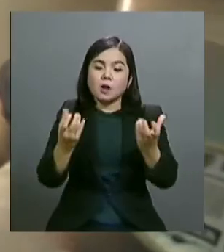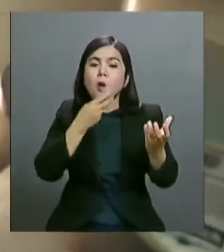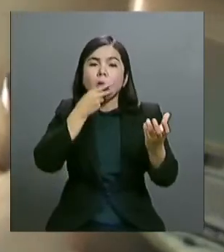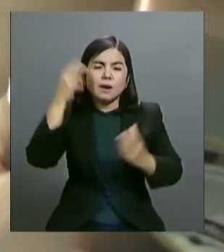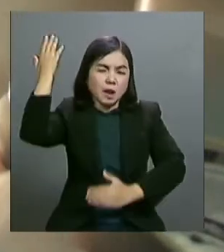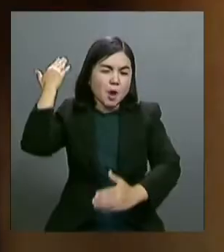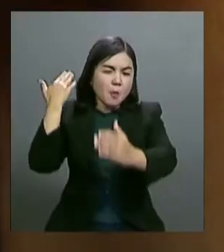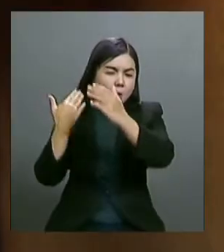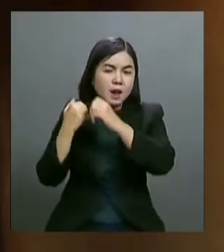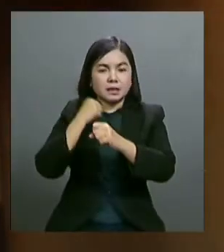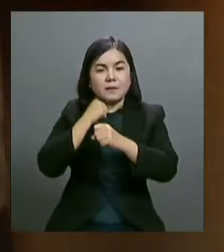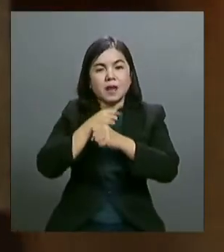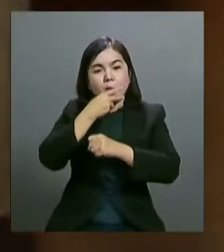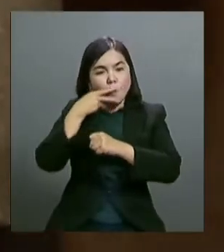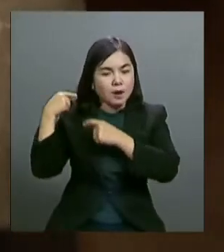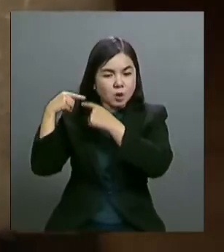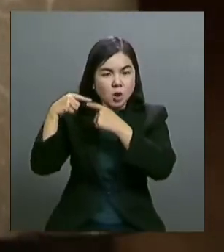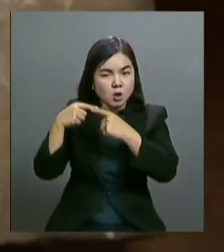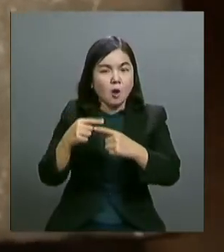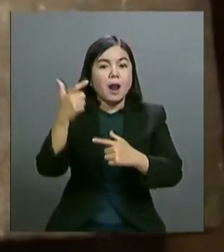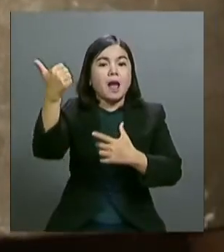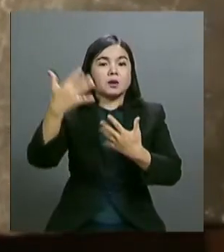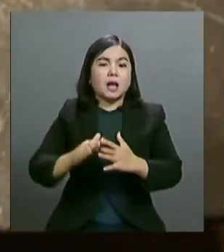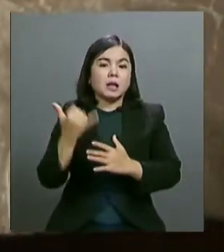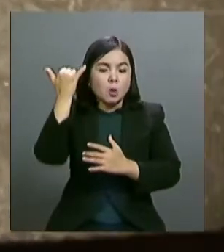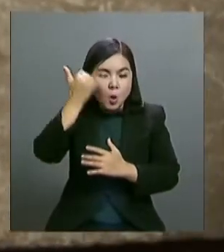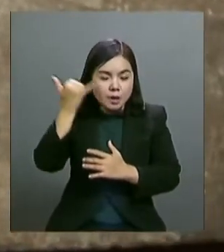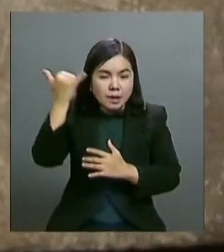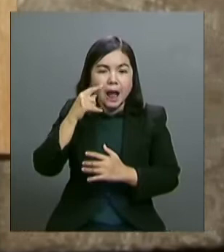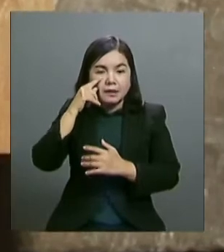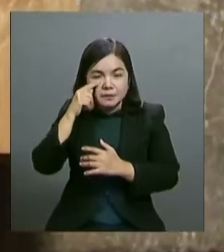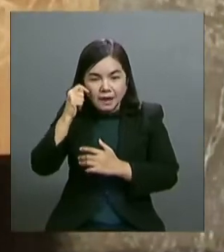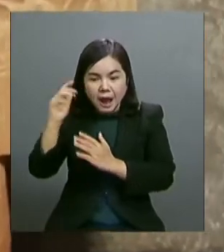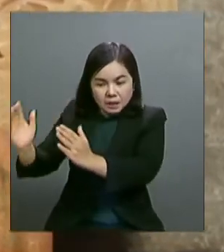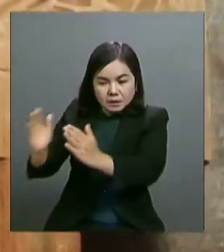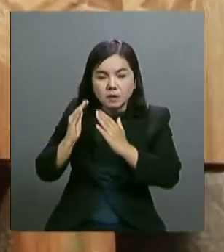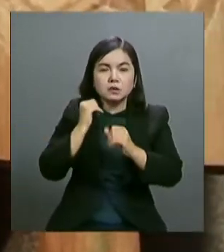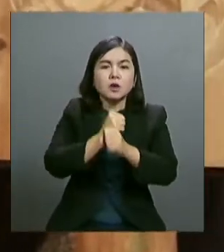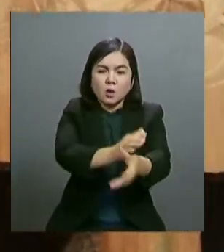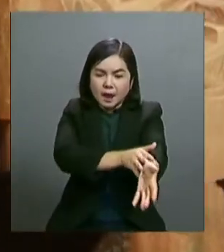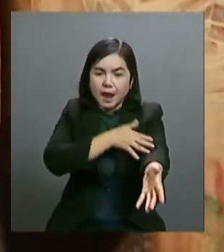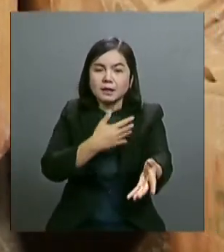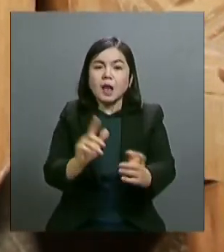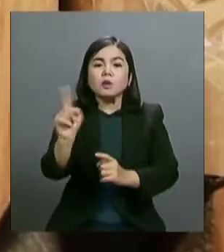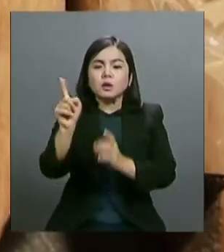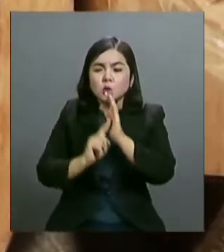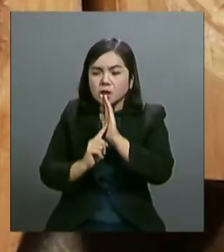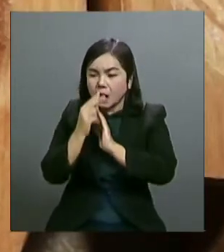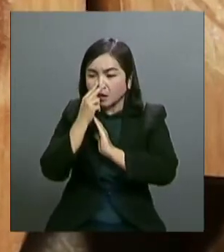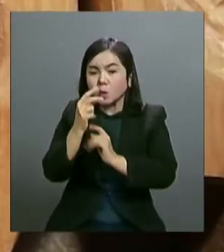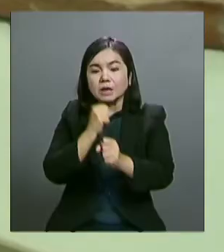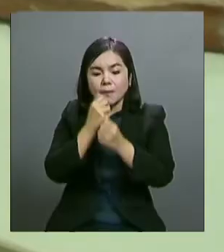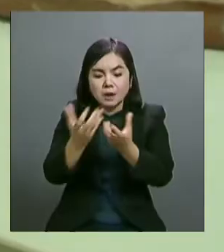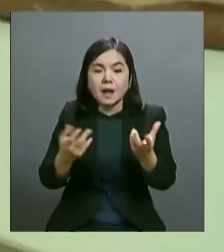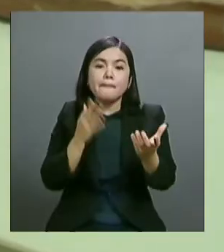การทำขนมอังกูรุ่นที่3ตั้งแต่รุ่นคุณยายของท่านสาธิตให้ดูว่าขนมอังกูทำมาจาก